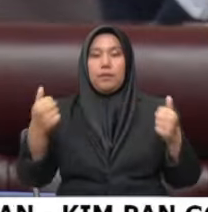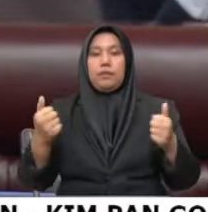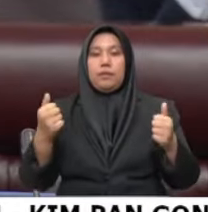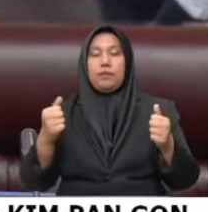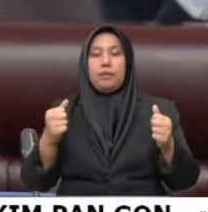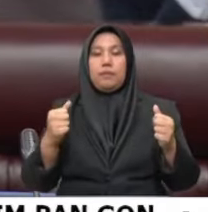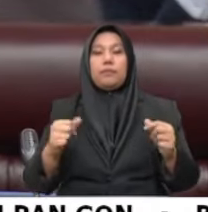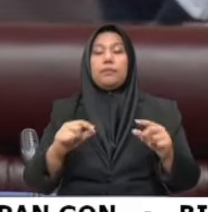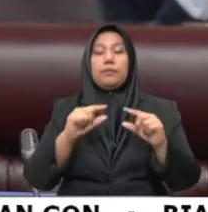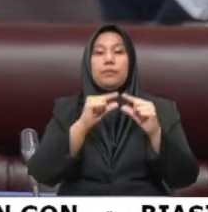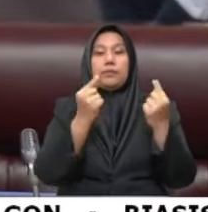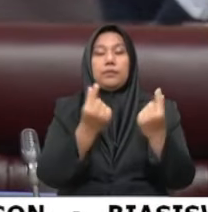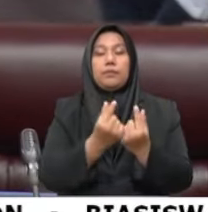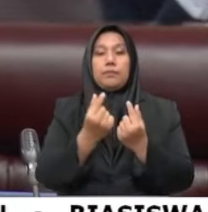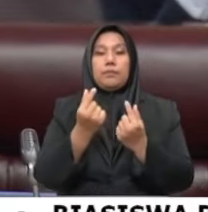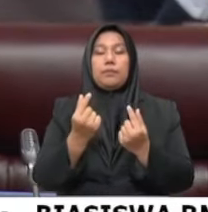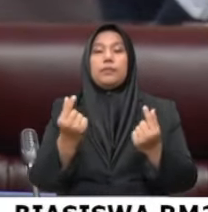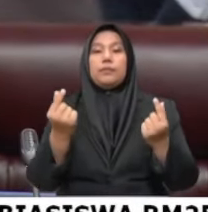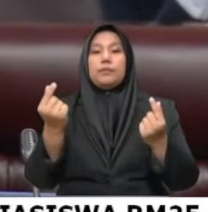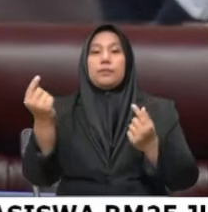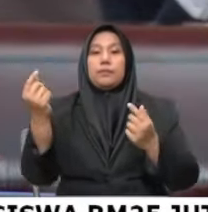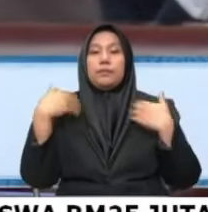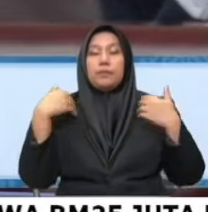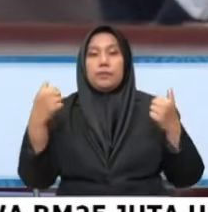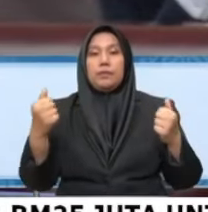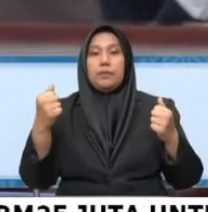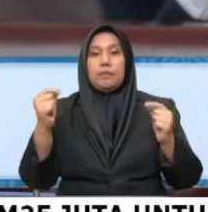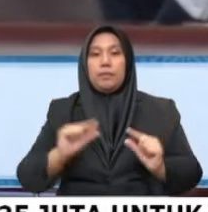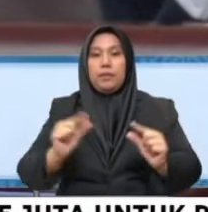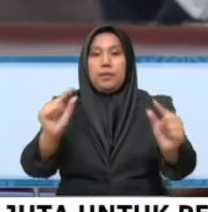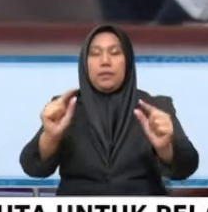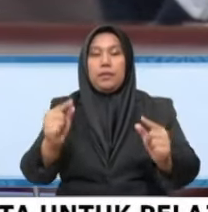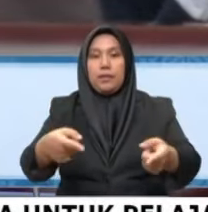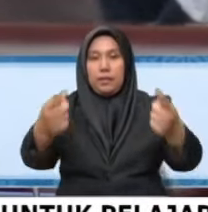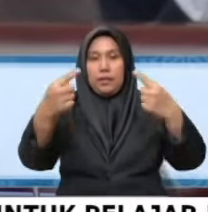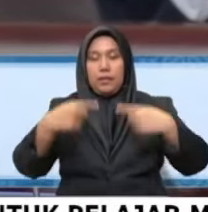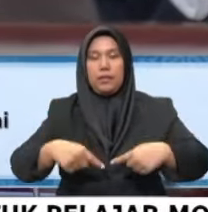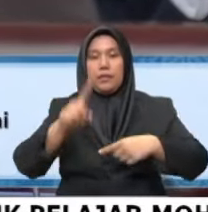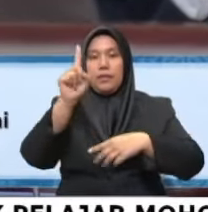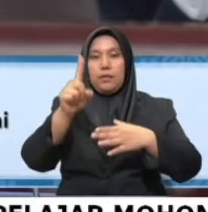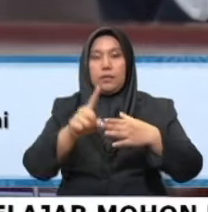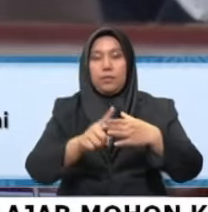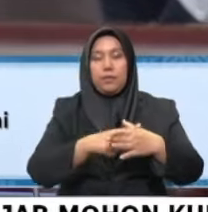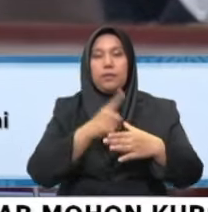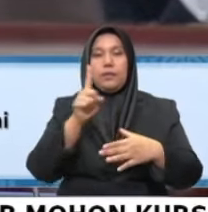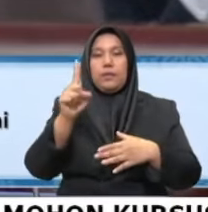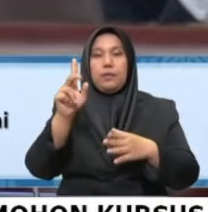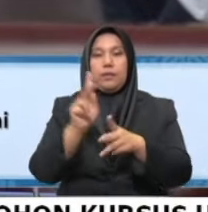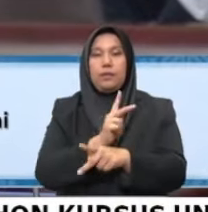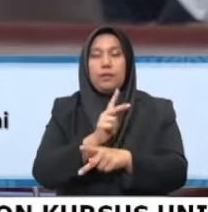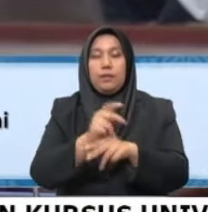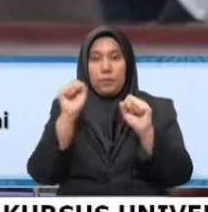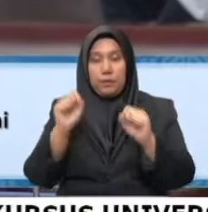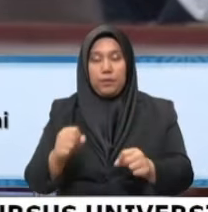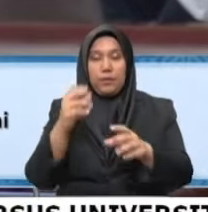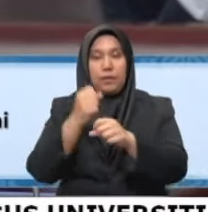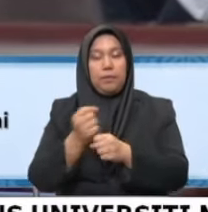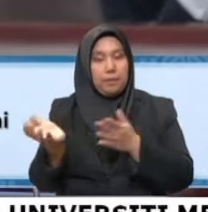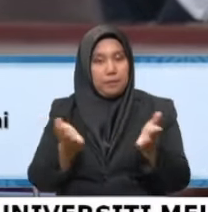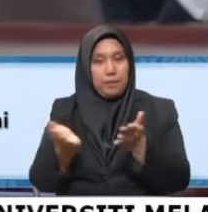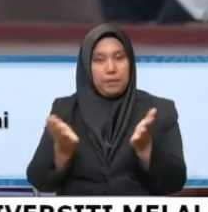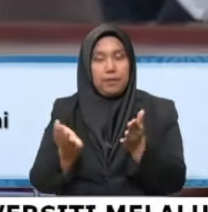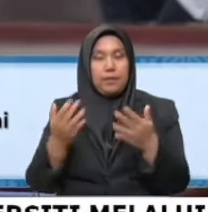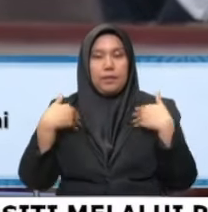kesihatan bergerak yang datang setiap bulan sekali. Selain itu, penduduk Data Kakus turut boleh mendapatkan perkhidmatan